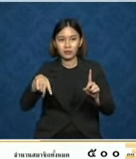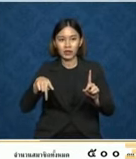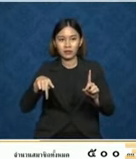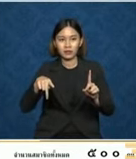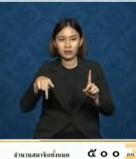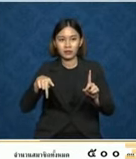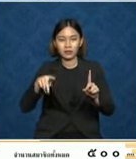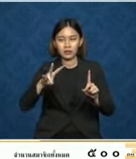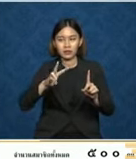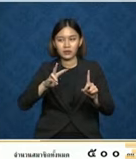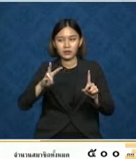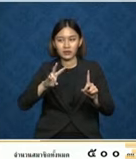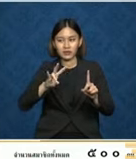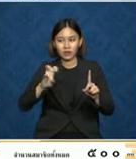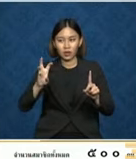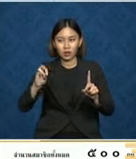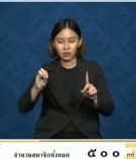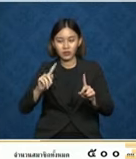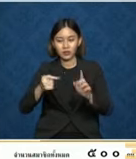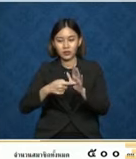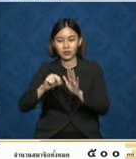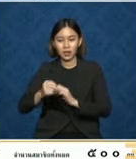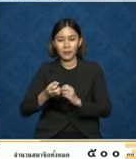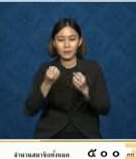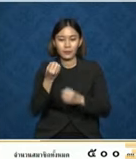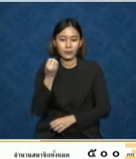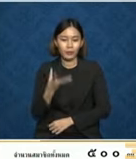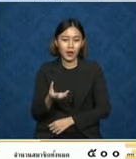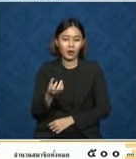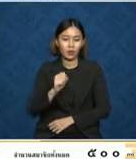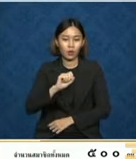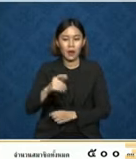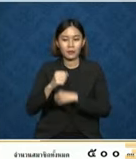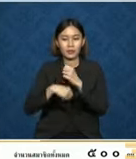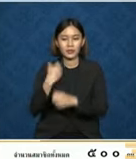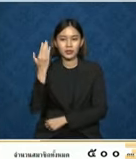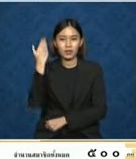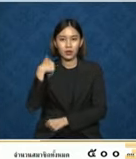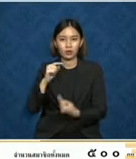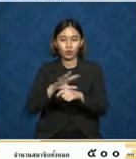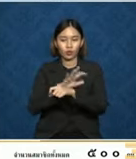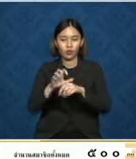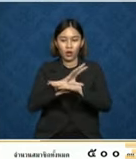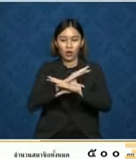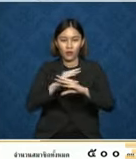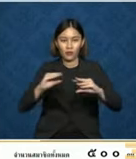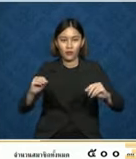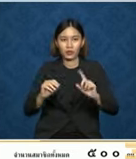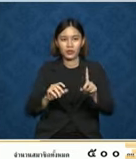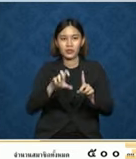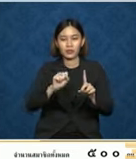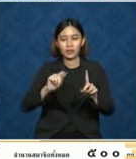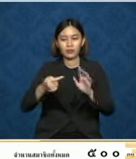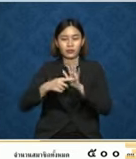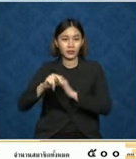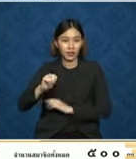131,760 ตันซึ่งสูงกว่าในปี2563หรือช่วงผ่อนปลนมาตรการโควิด-19ถึง 100,000 ตันนะ